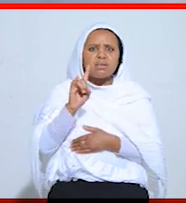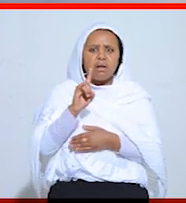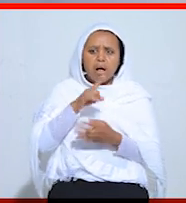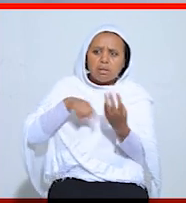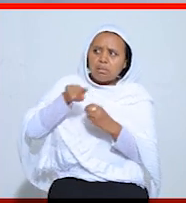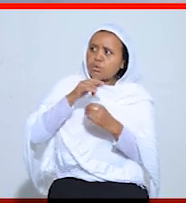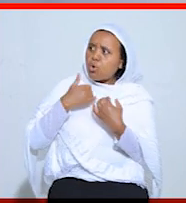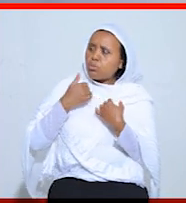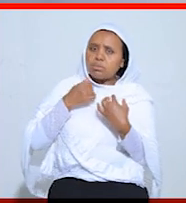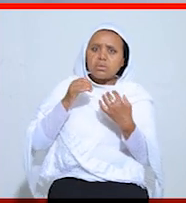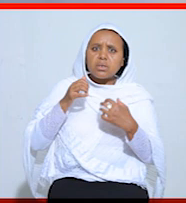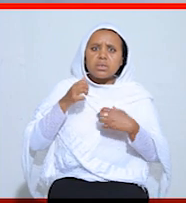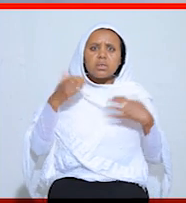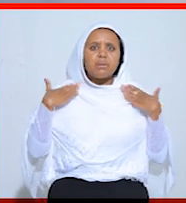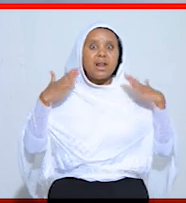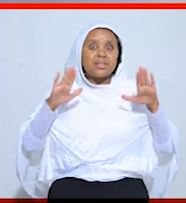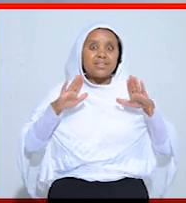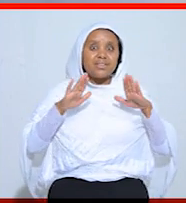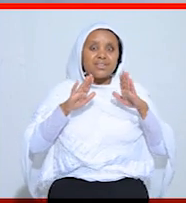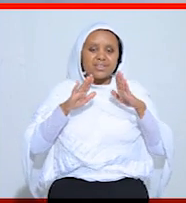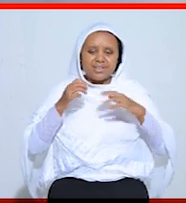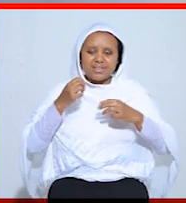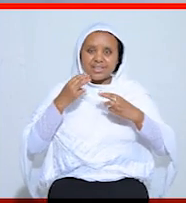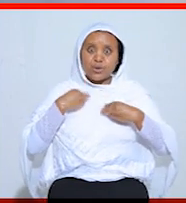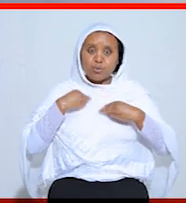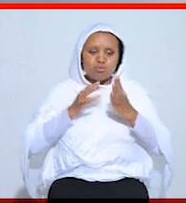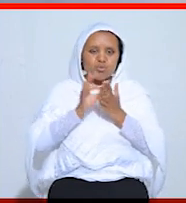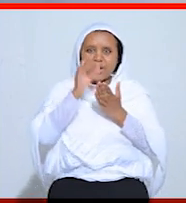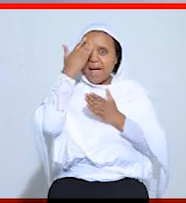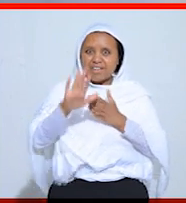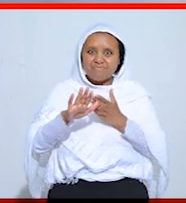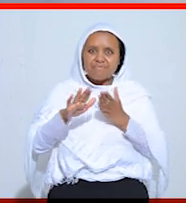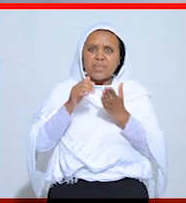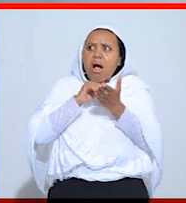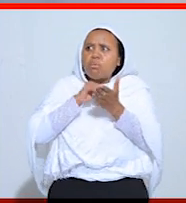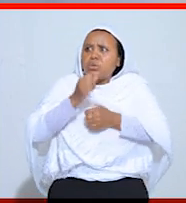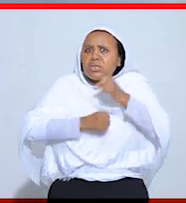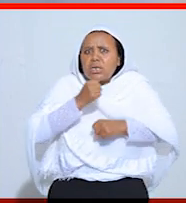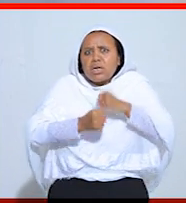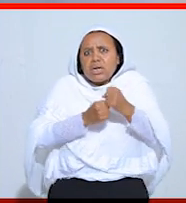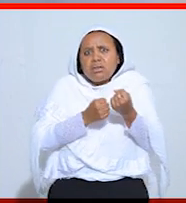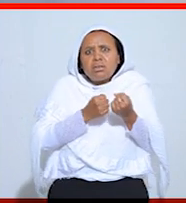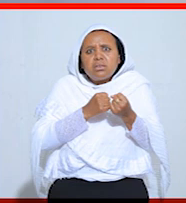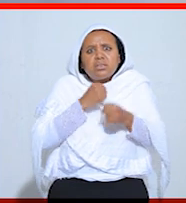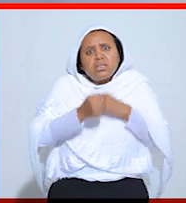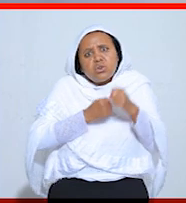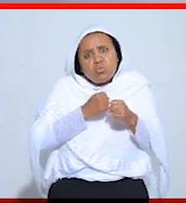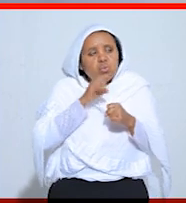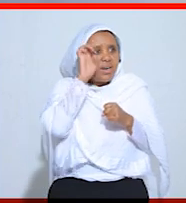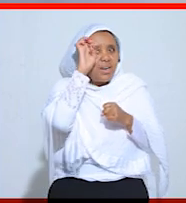አጠገባቸው የሰፈሩትን የመላእክትን ሰራዊት ቁጥር አላየም ነበርና ደጋግሞ ሄዶ ተጨነቀ። ጭንቀቱንም ለኤልሳ